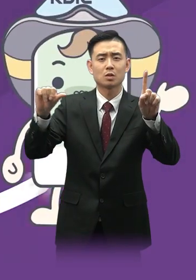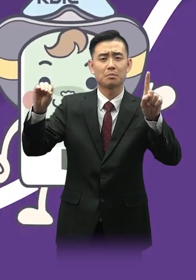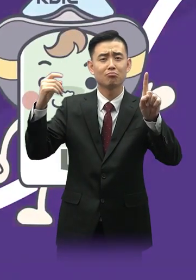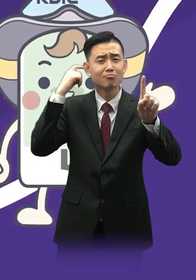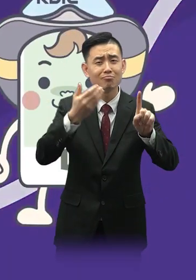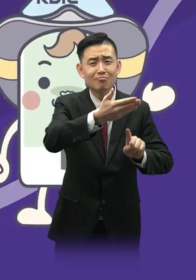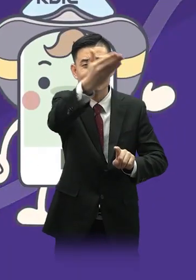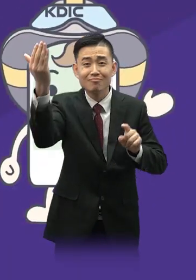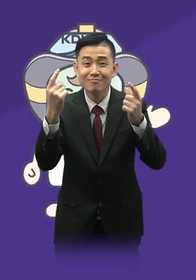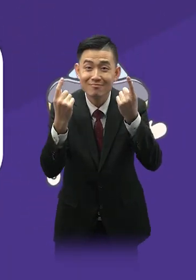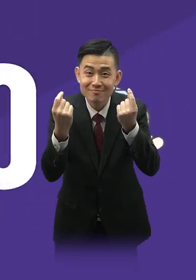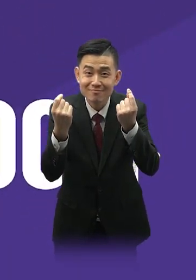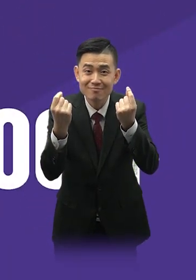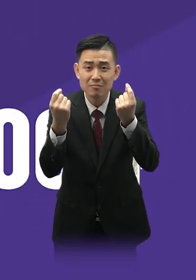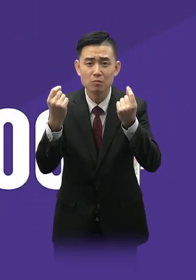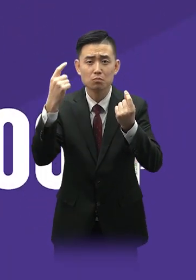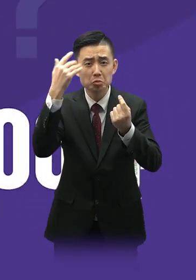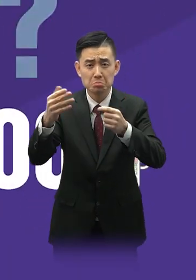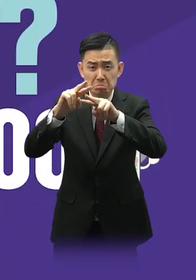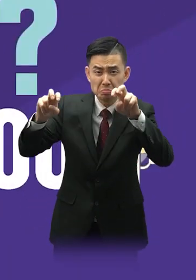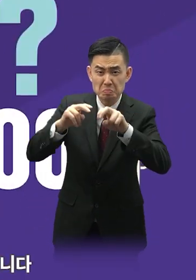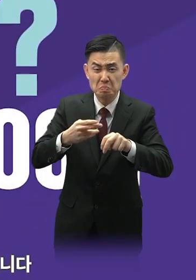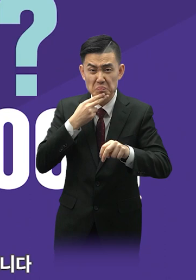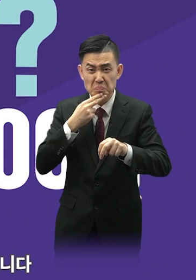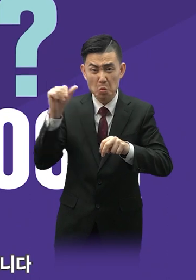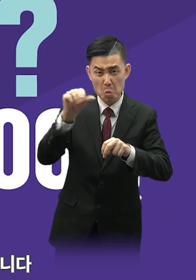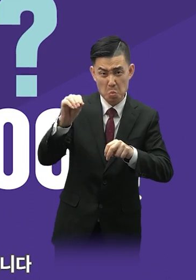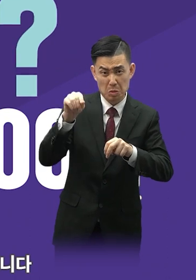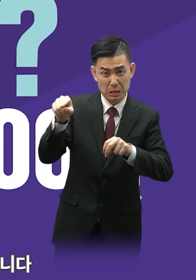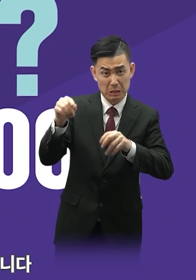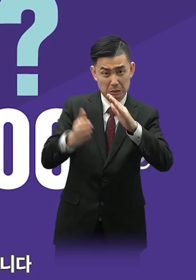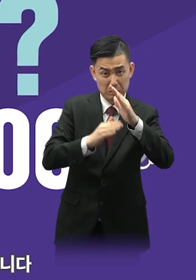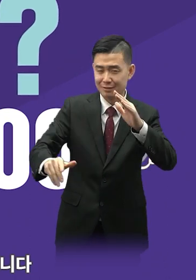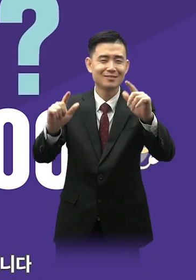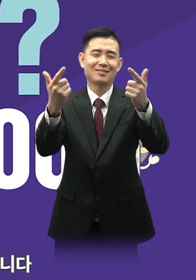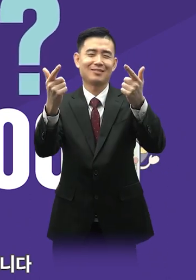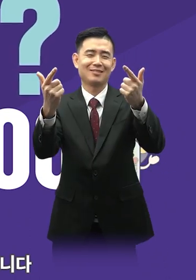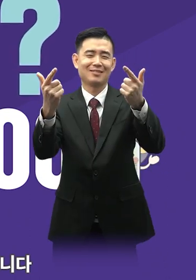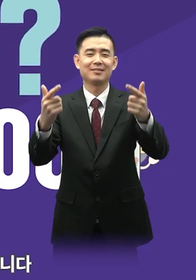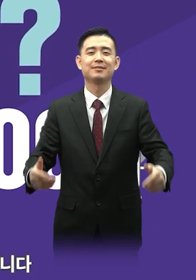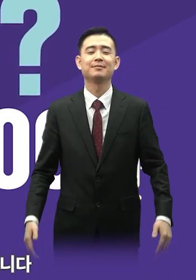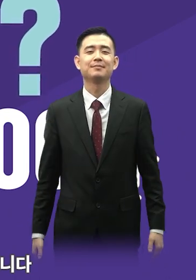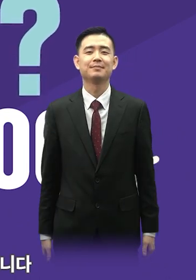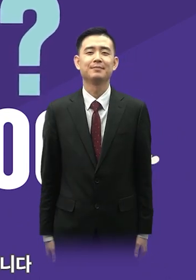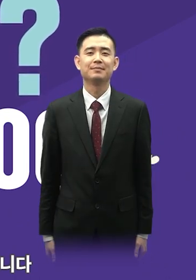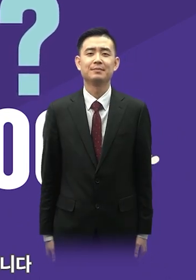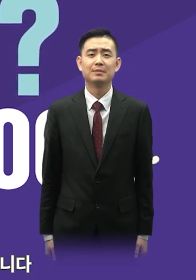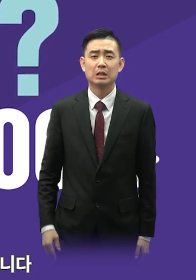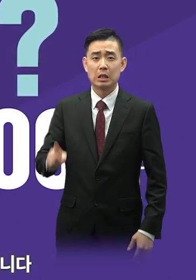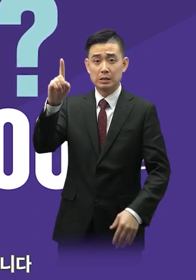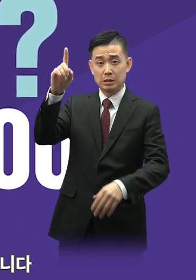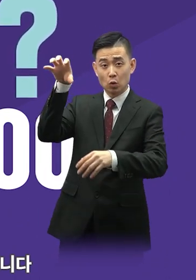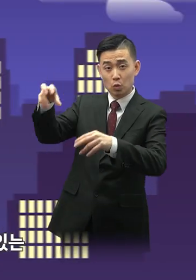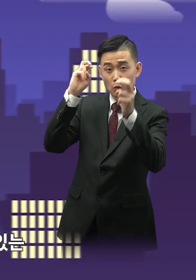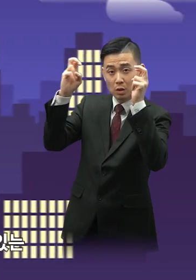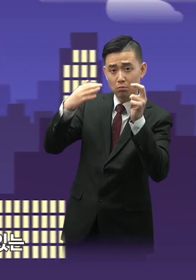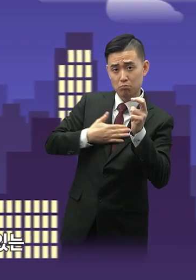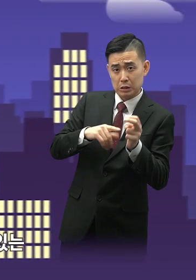1인당 5천만 원, 많이 들어보셨죠? 묻지도 따지지도 않고 5천만 원, 그건 아닙니다.